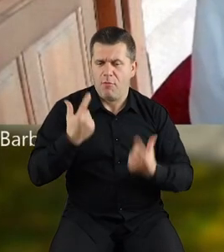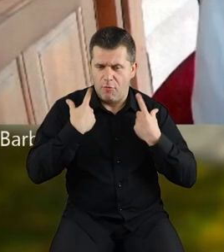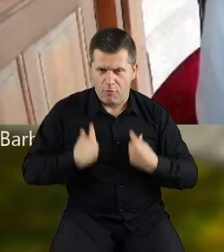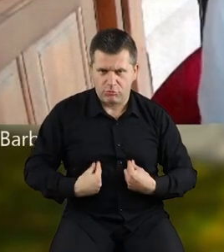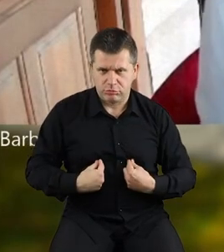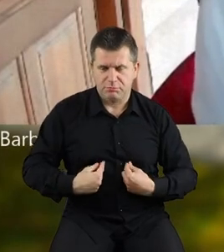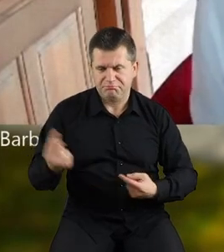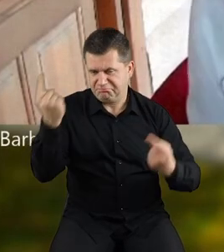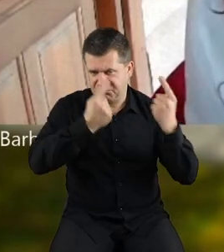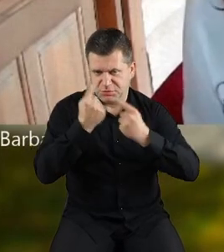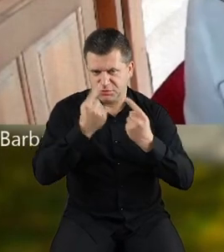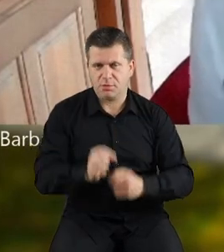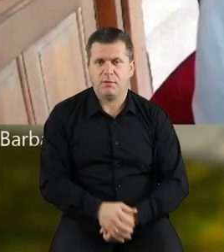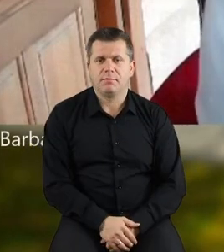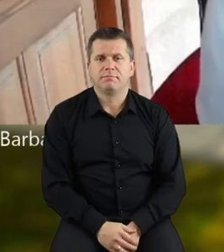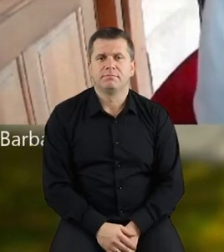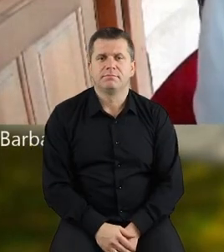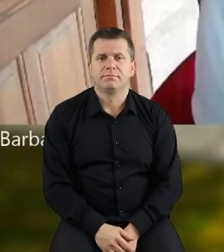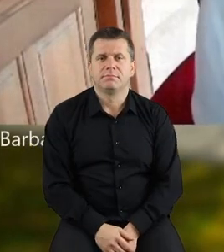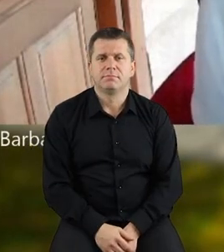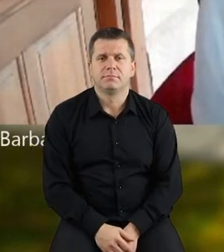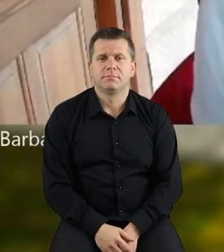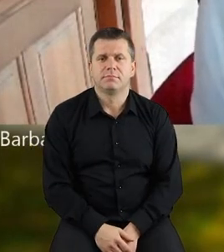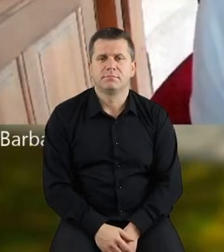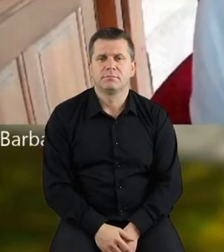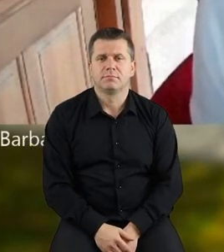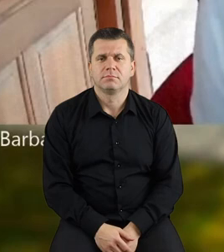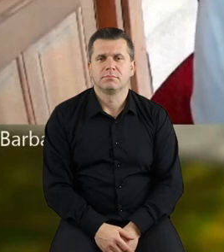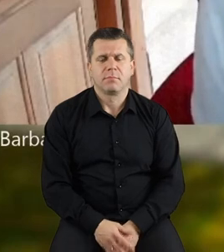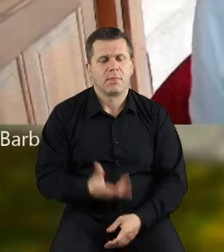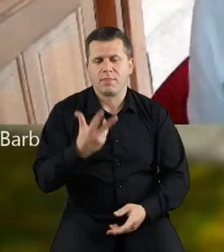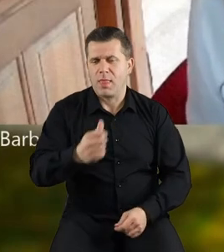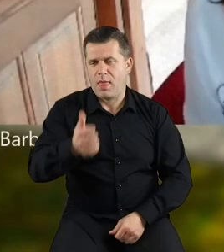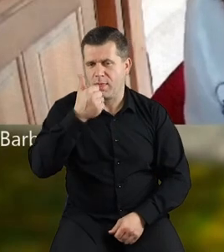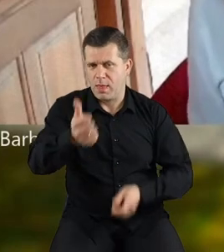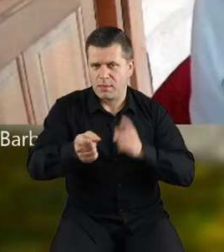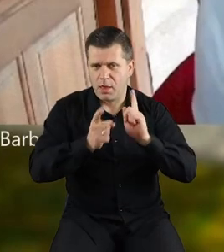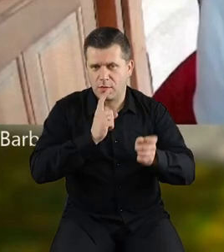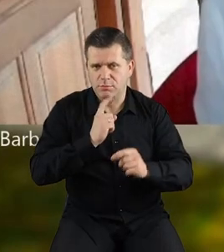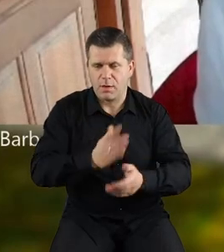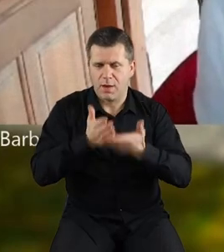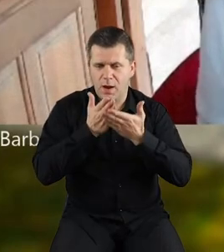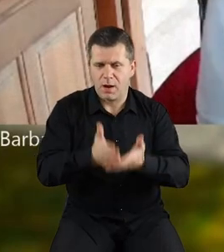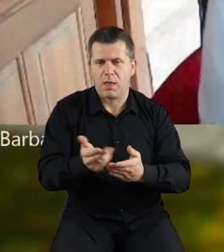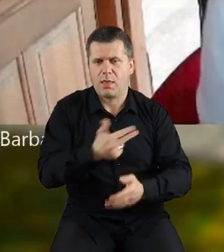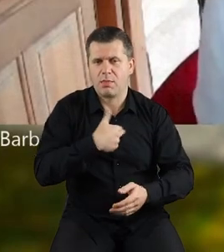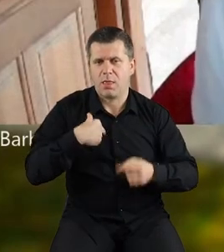Ale ja osobiście twierdzę, że nie jedna rozmowa